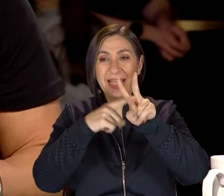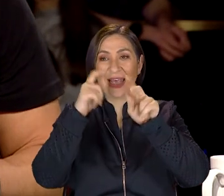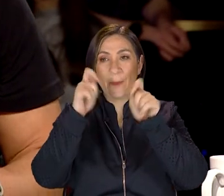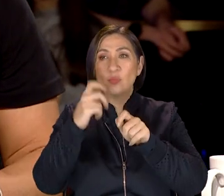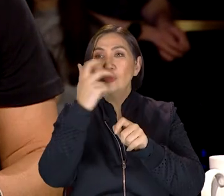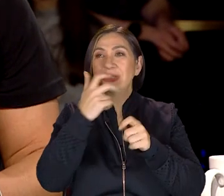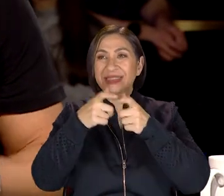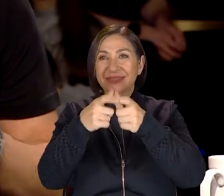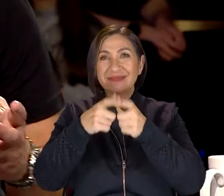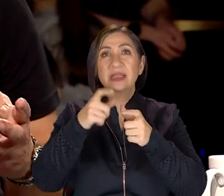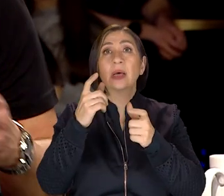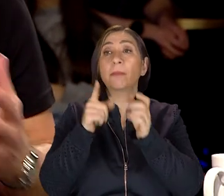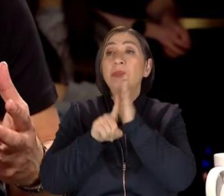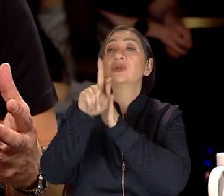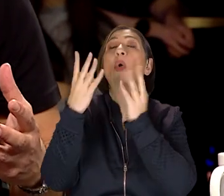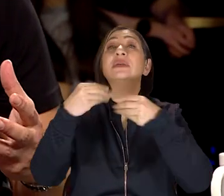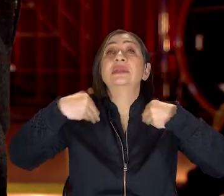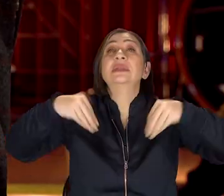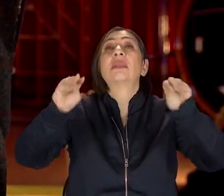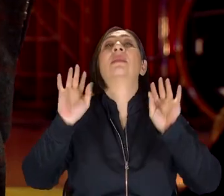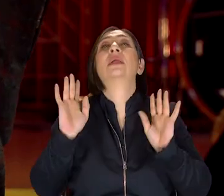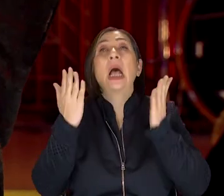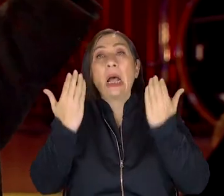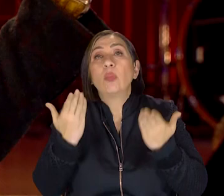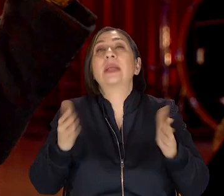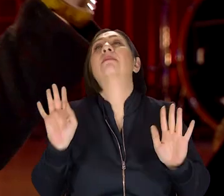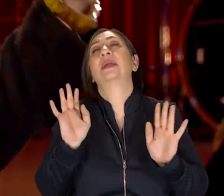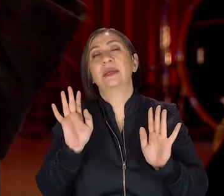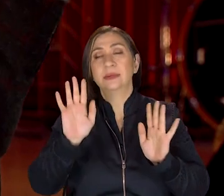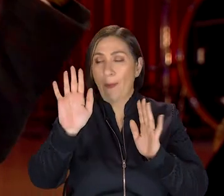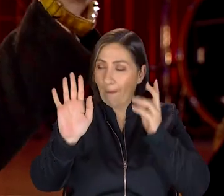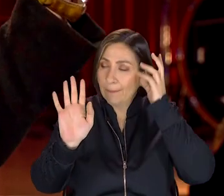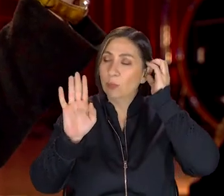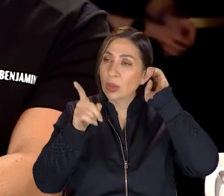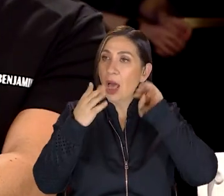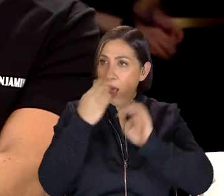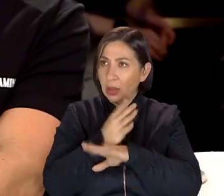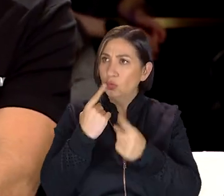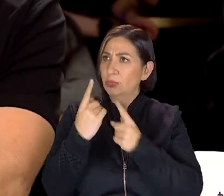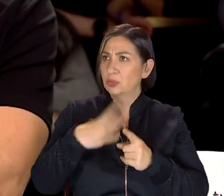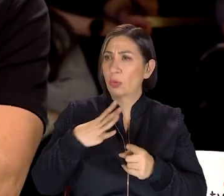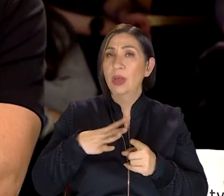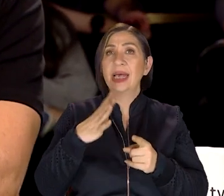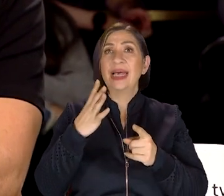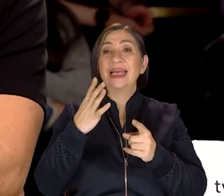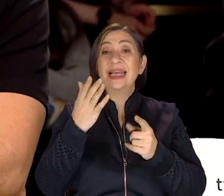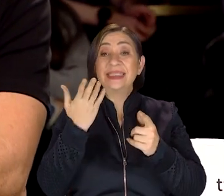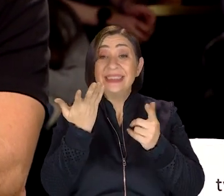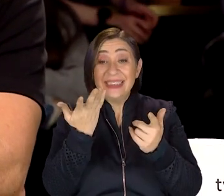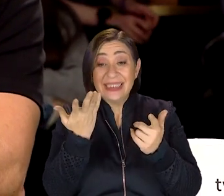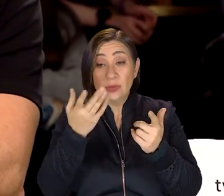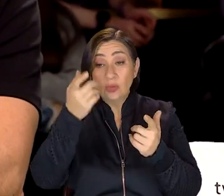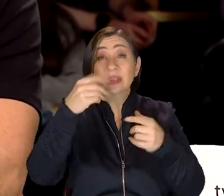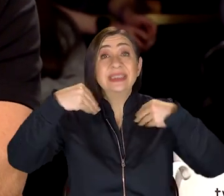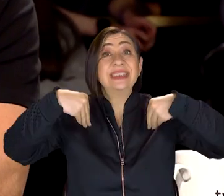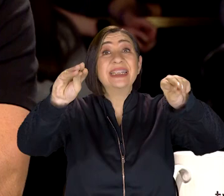çalışmalar orada. Evet. Tutmadı abi, olmadı yani. Kabul görmedi yani. Evet tamam, bir dakika. Bunu hakikaten konuşmak istiyorum. Tutmak neydi? Tutmak Türkiye'de...